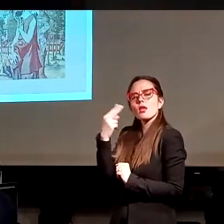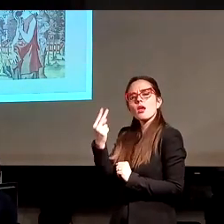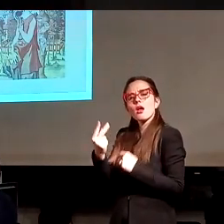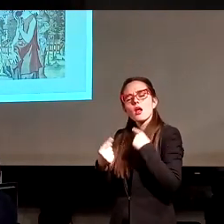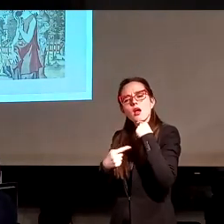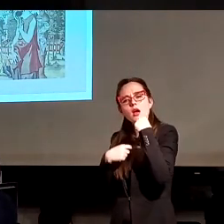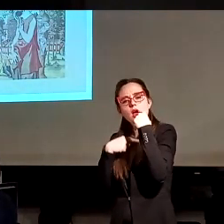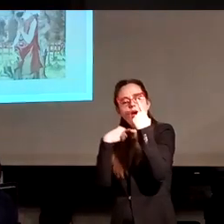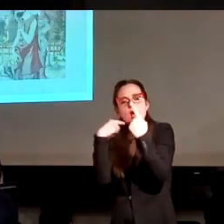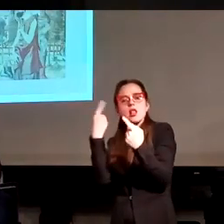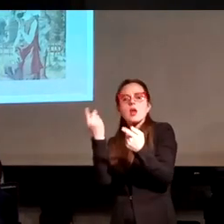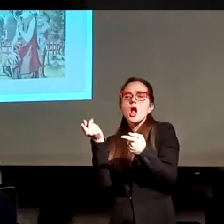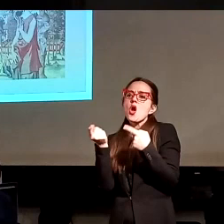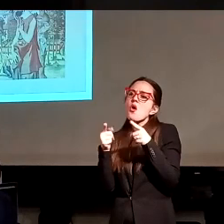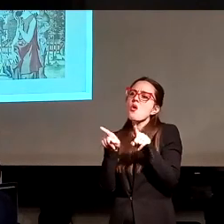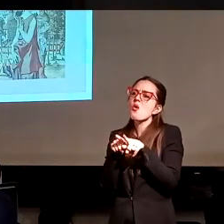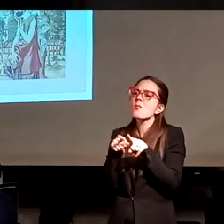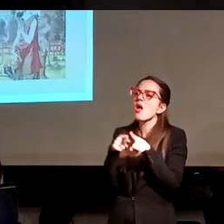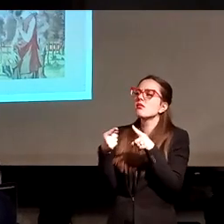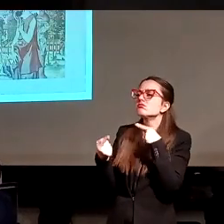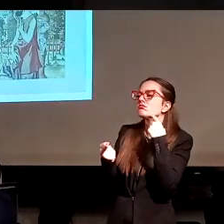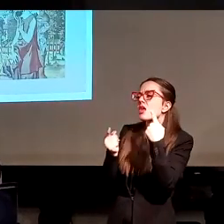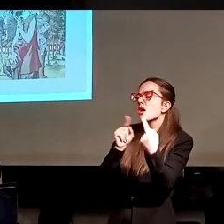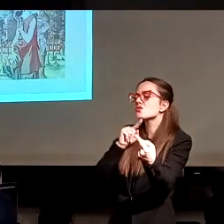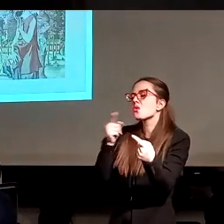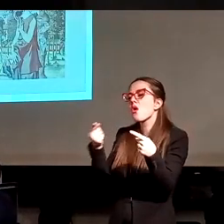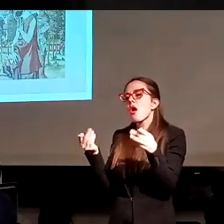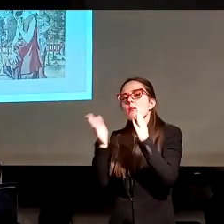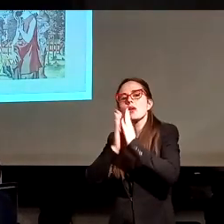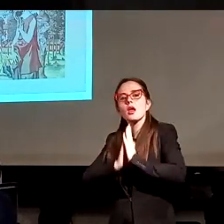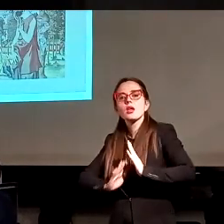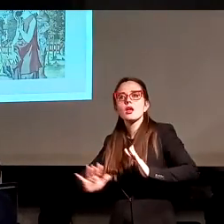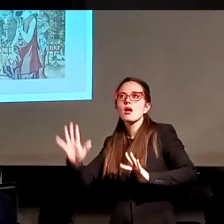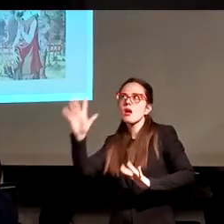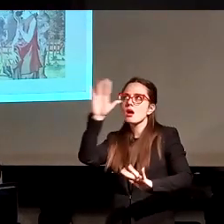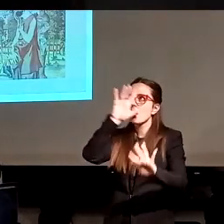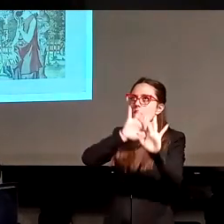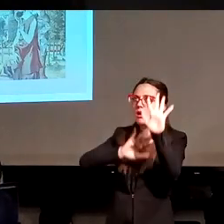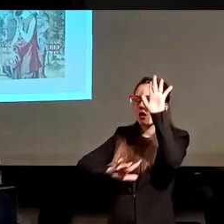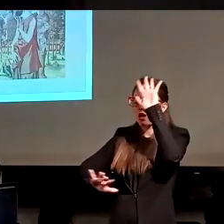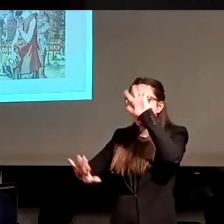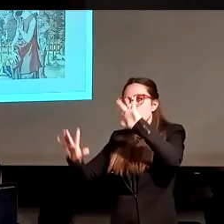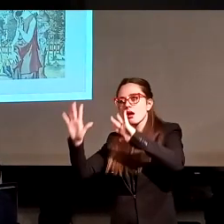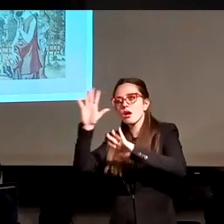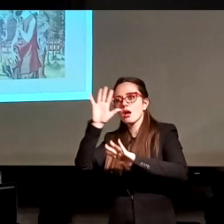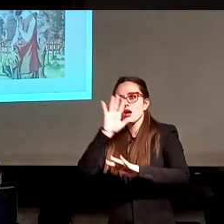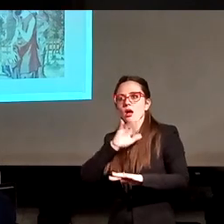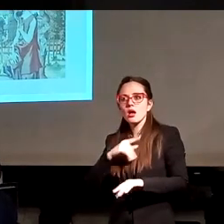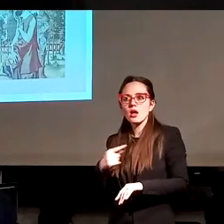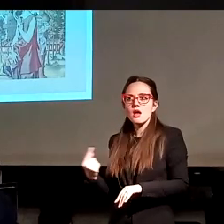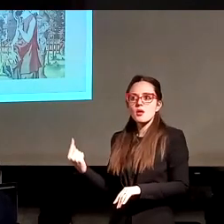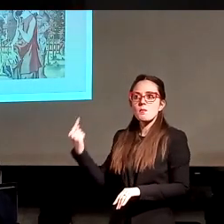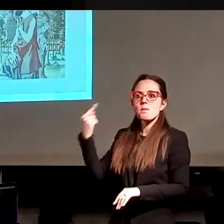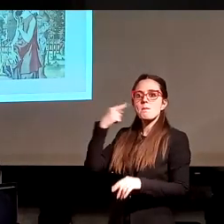prolungato un discorso o una preghiera o un incantamento risuonarono